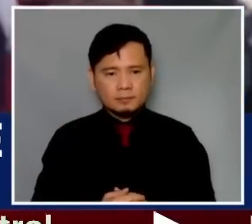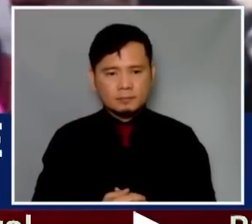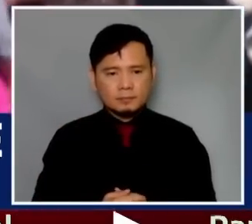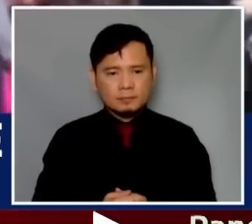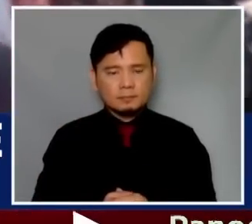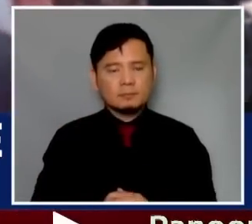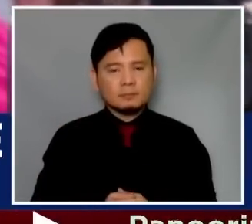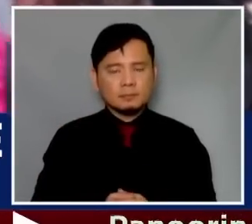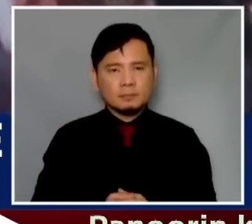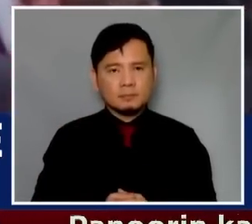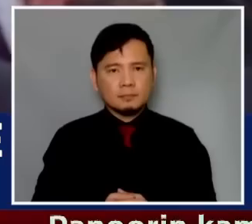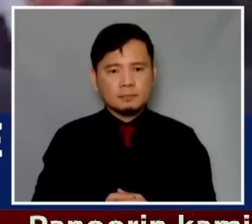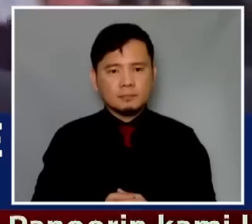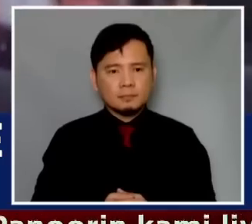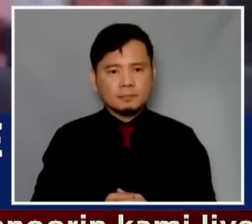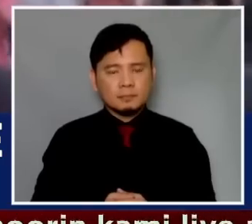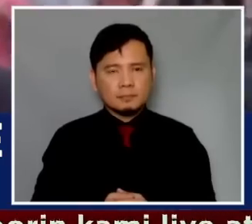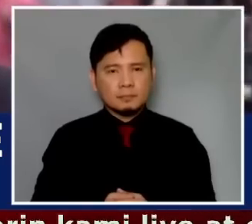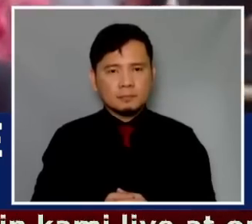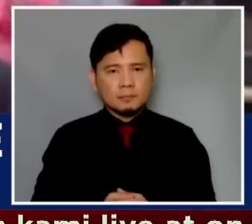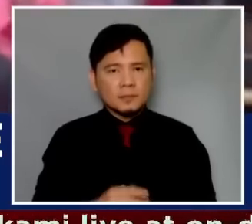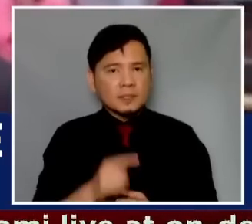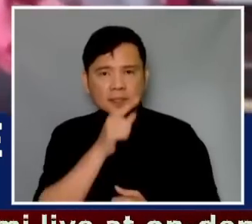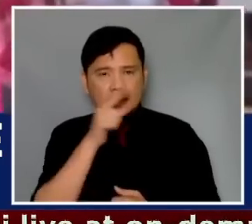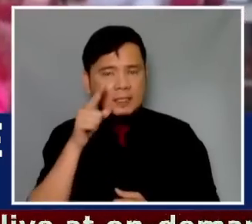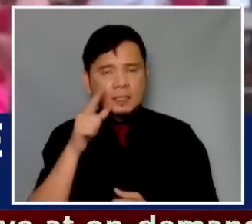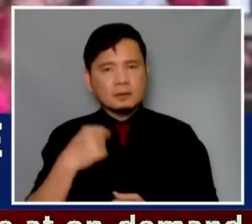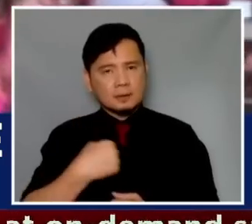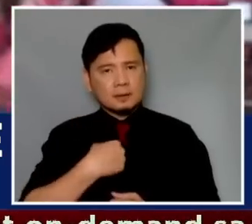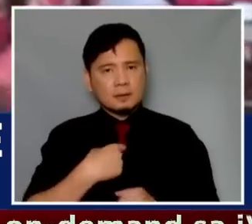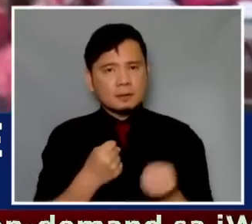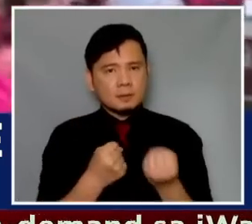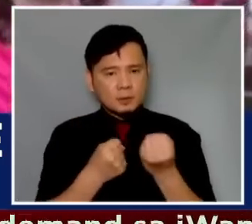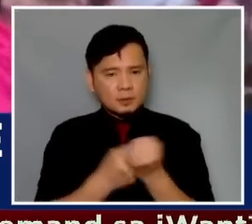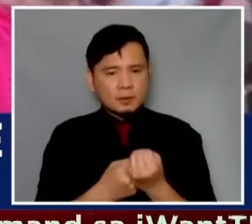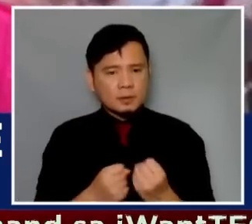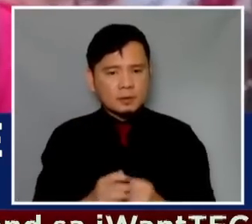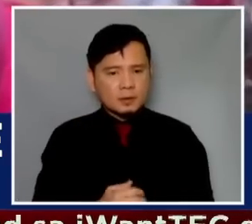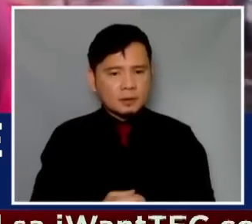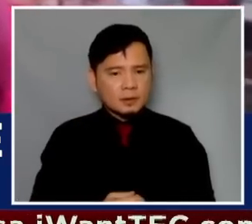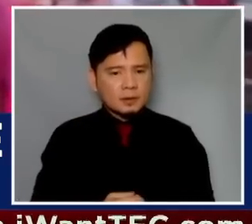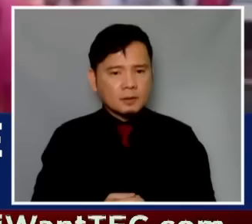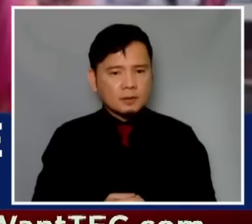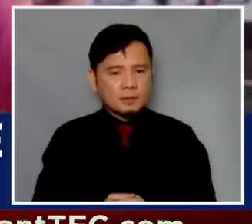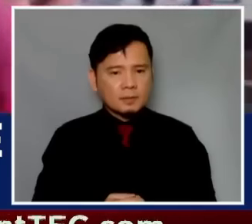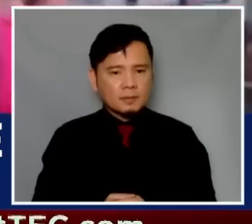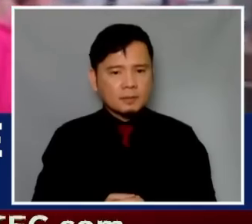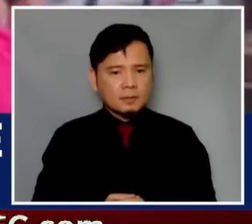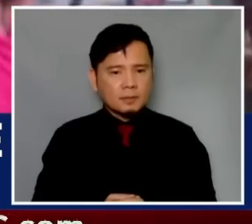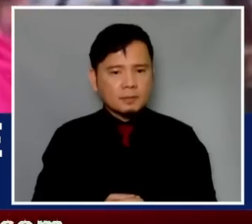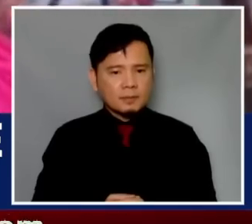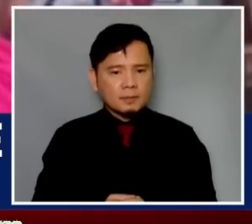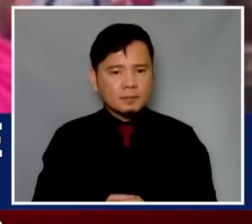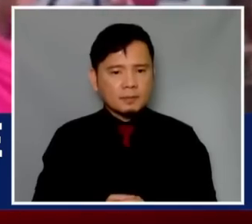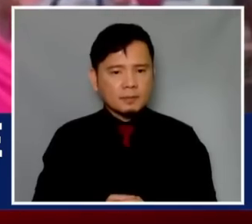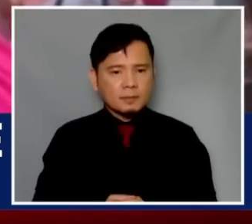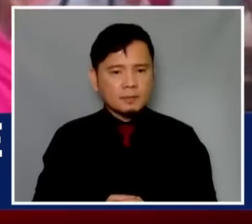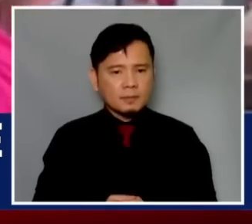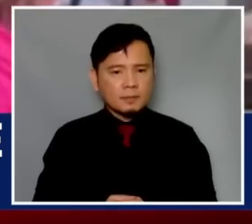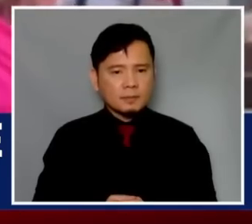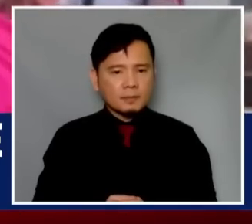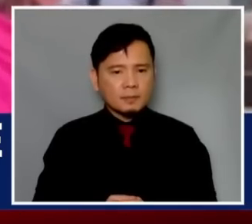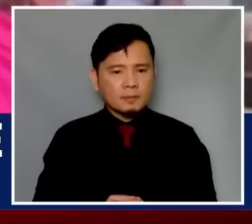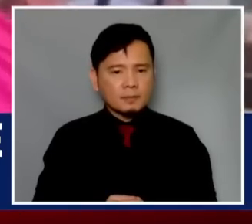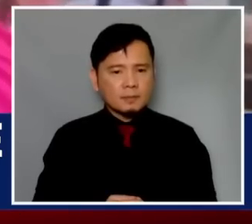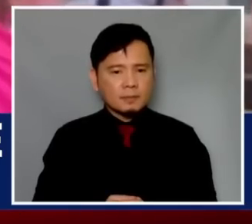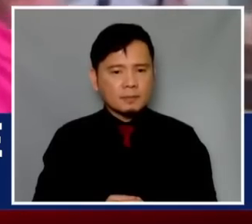But knowing that Lenny Bar is an everyday thing here in Rockwell, we know their objective of coming